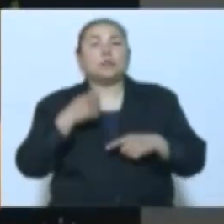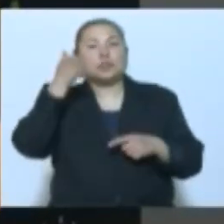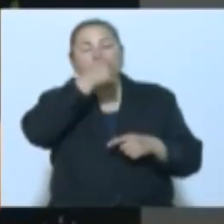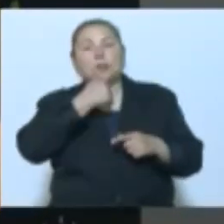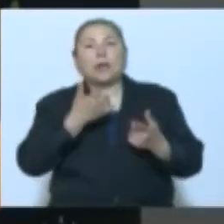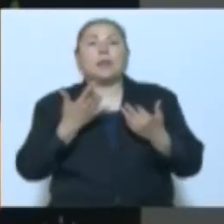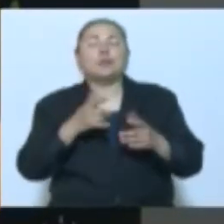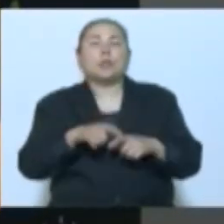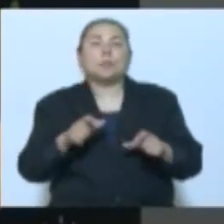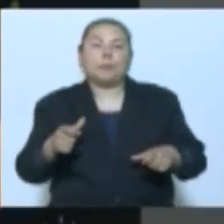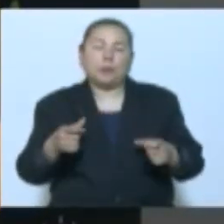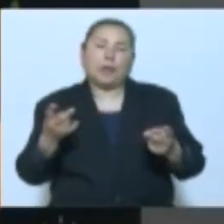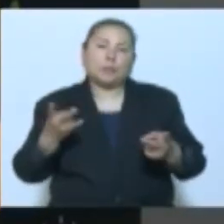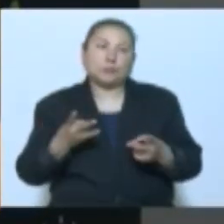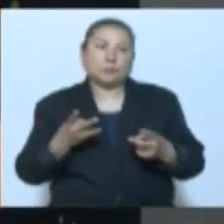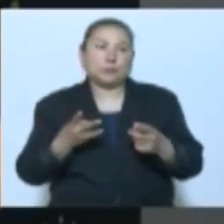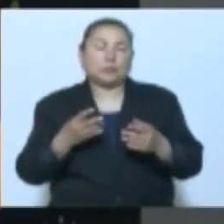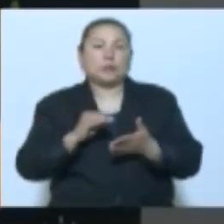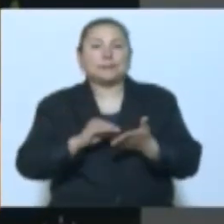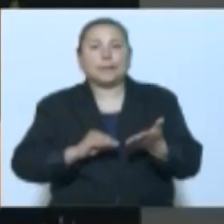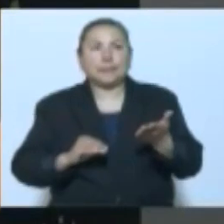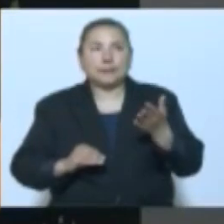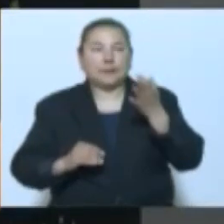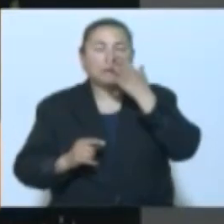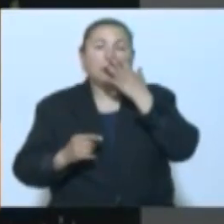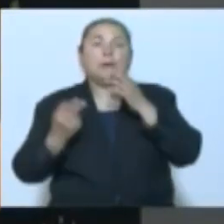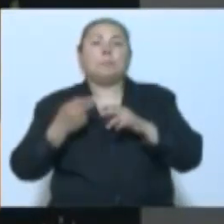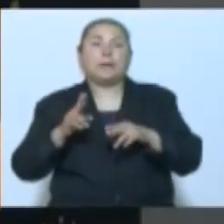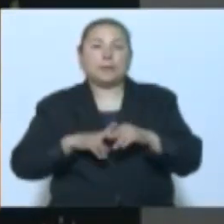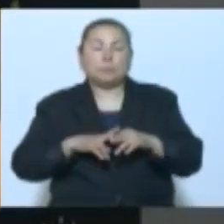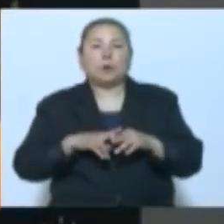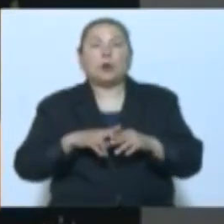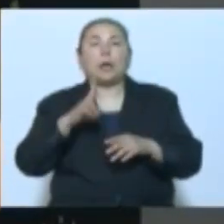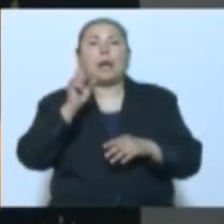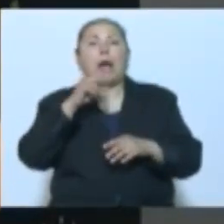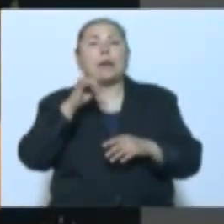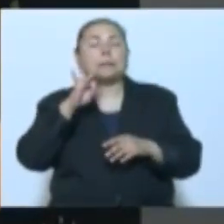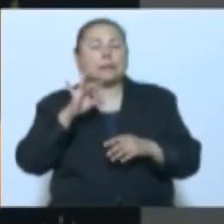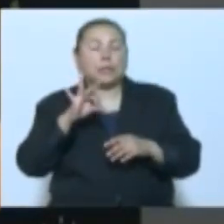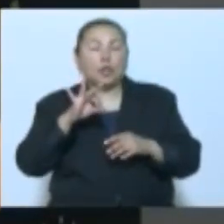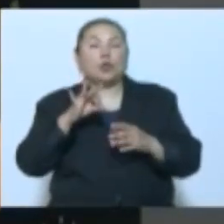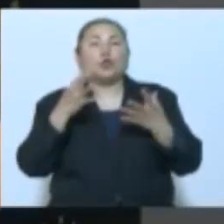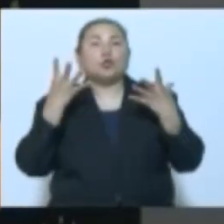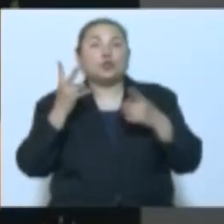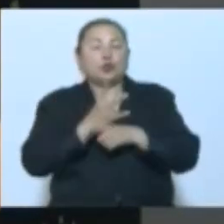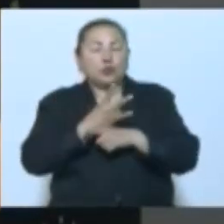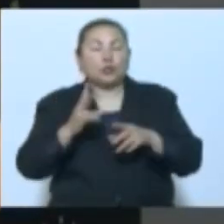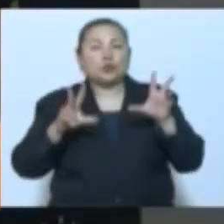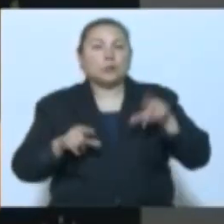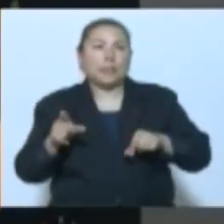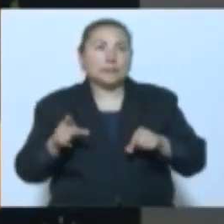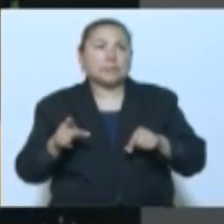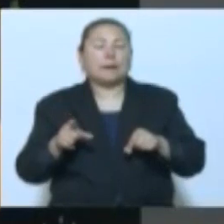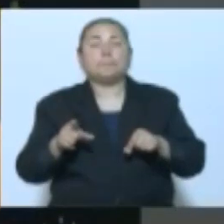дейін қанша адам қажылыққа баратындығы жазылады деген. Сондықтан қадір түні тағдыр түні деп айтылады. Әр адам